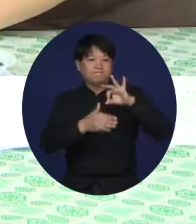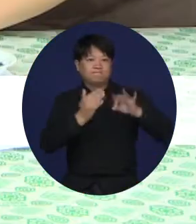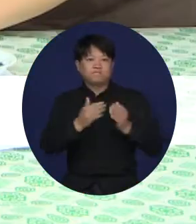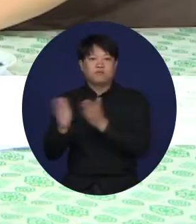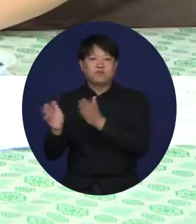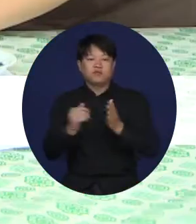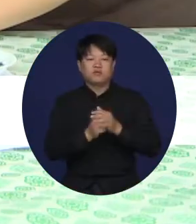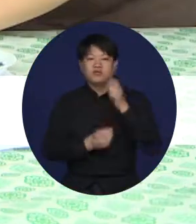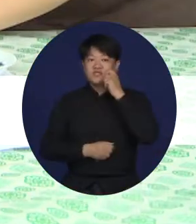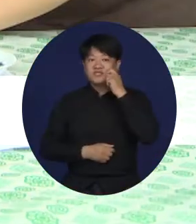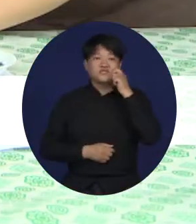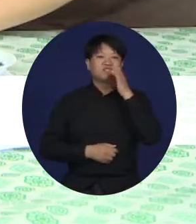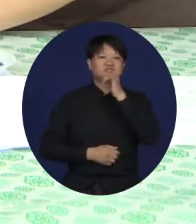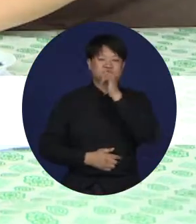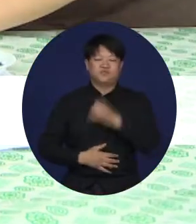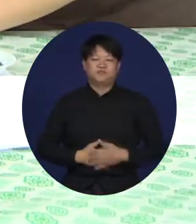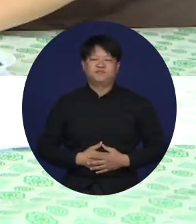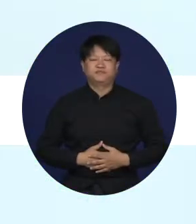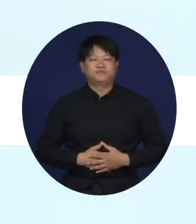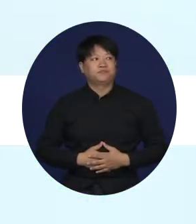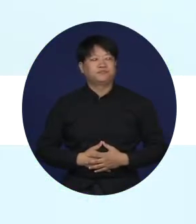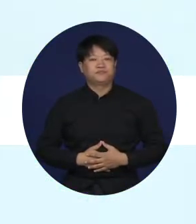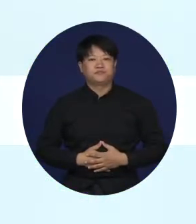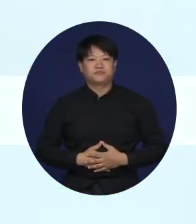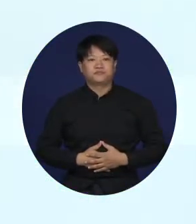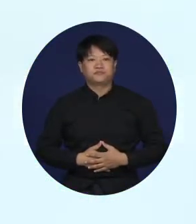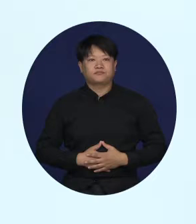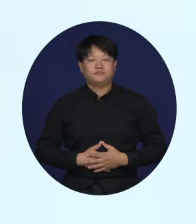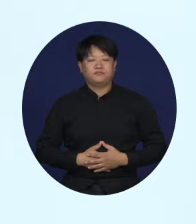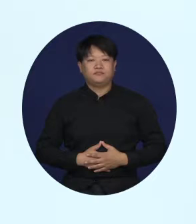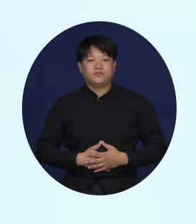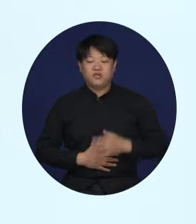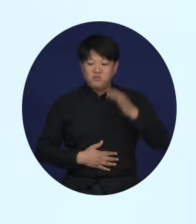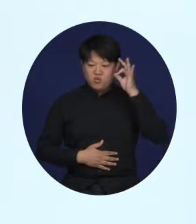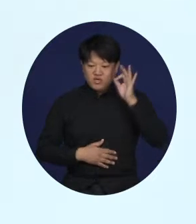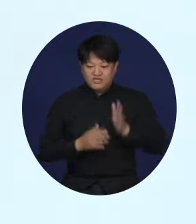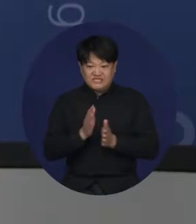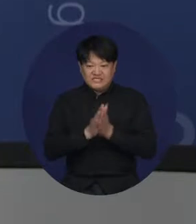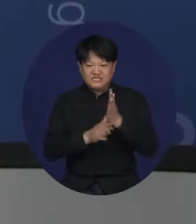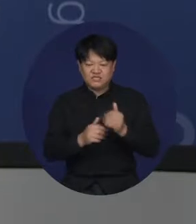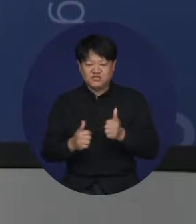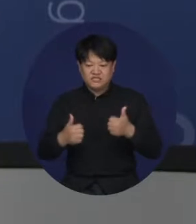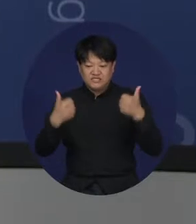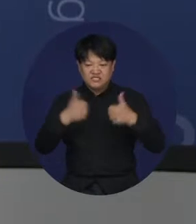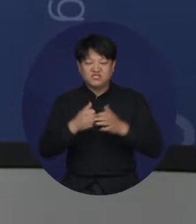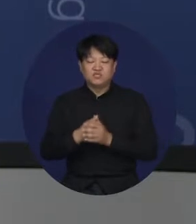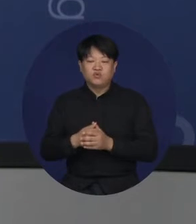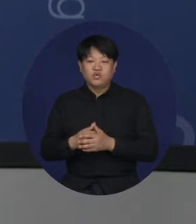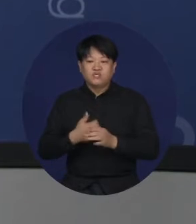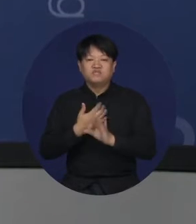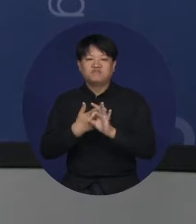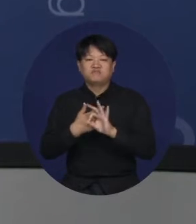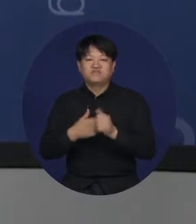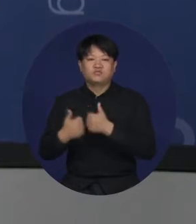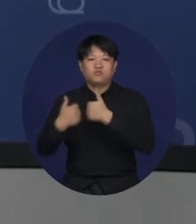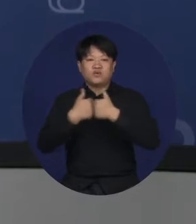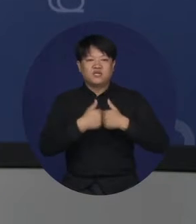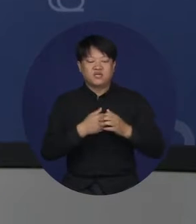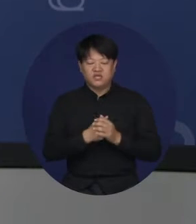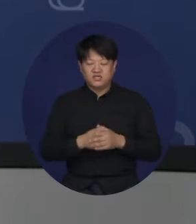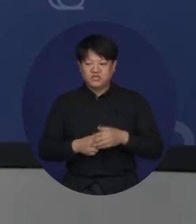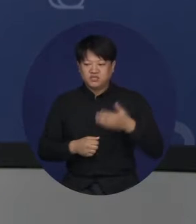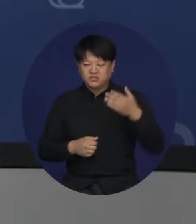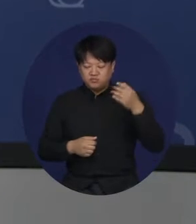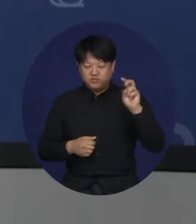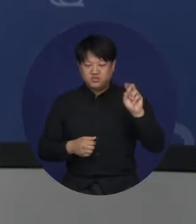즐길 수 있는 다채로운 프로그램이 마련돼 좋은 반응을 얻었습니다 포항 ch 2 143회